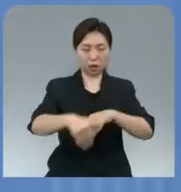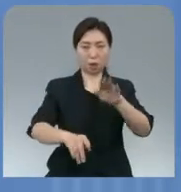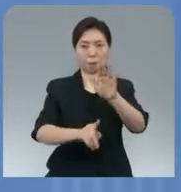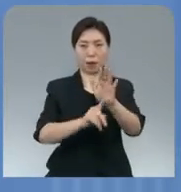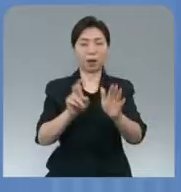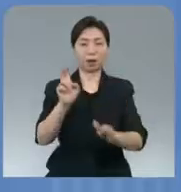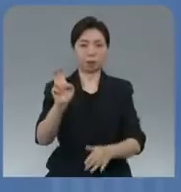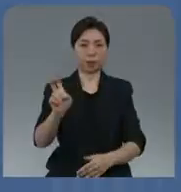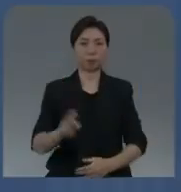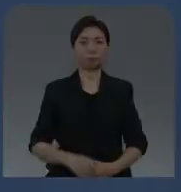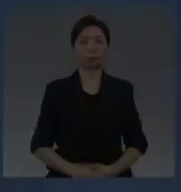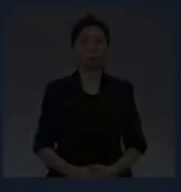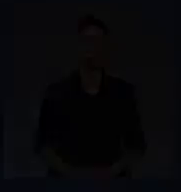märz seine arbeit aufnehmen